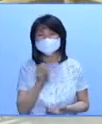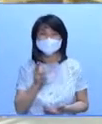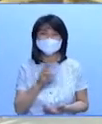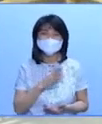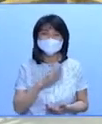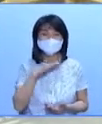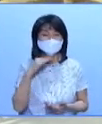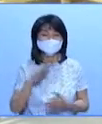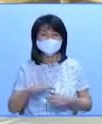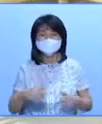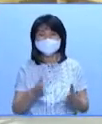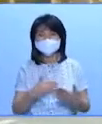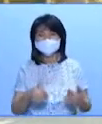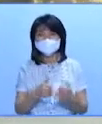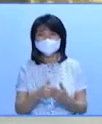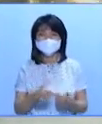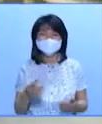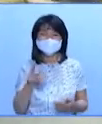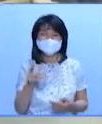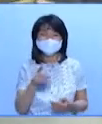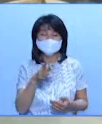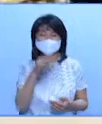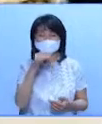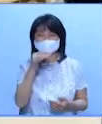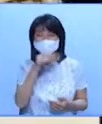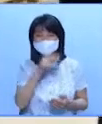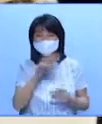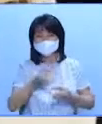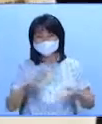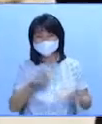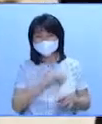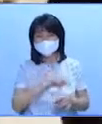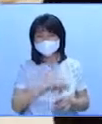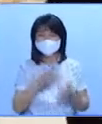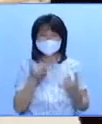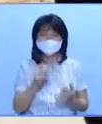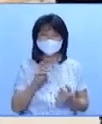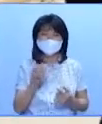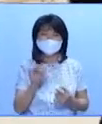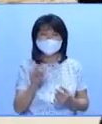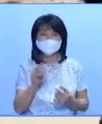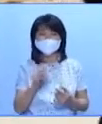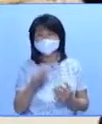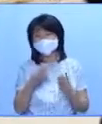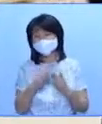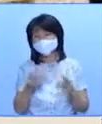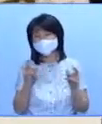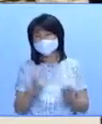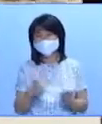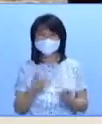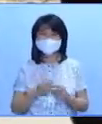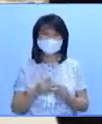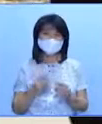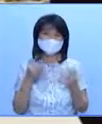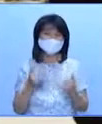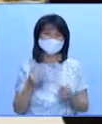көпбалалы ана Ботагөз Ысқақова. Ол балабақшада тәрбиеші болып жұмыс істейтін. Карантинге байланысты үйде отыр. Қиын қыстау кезеңде азық-түлік